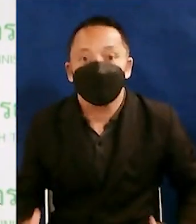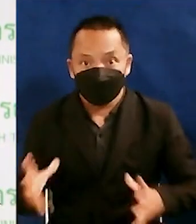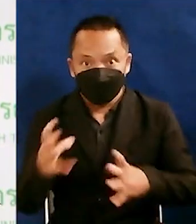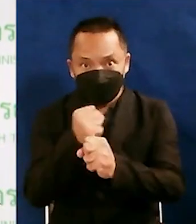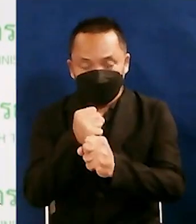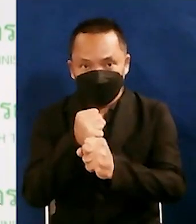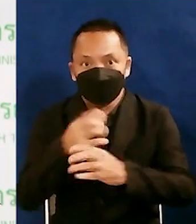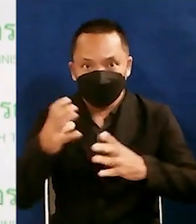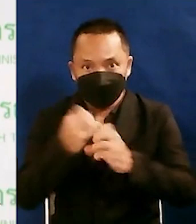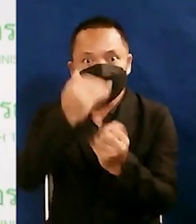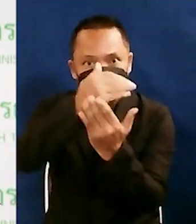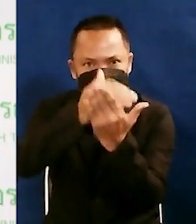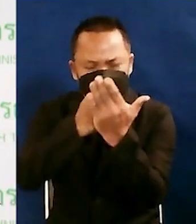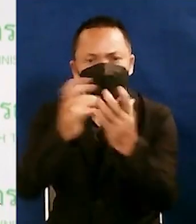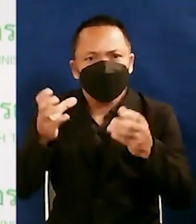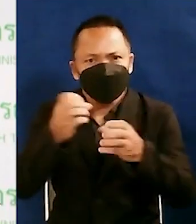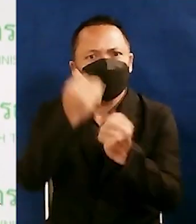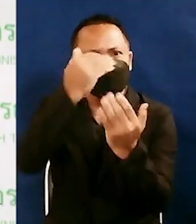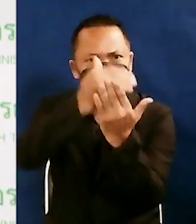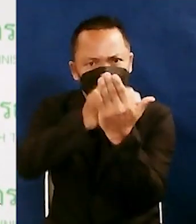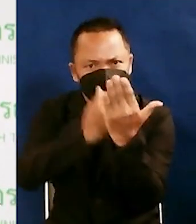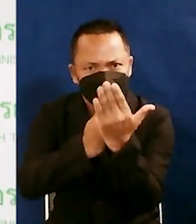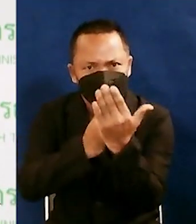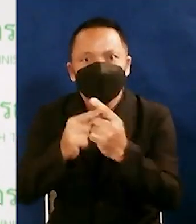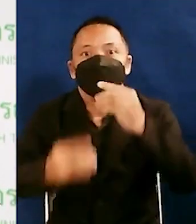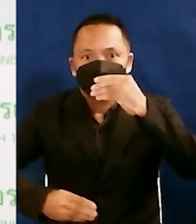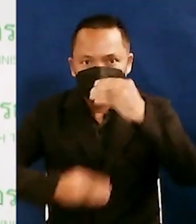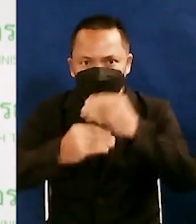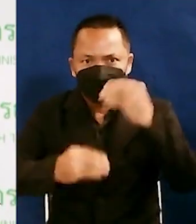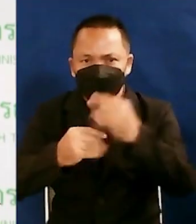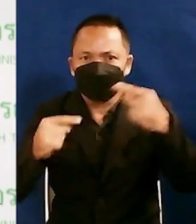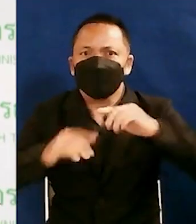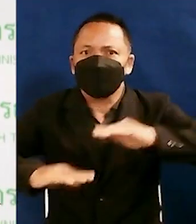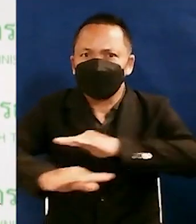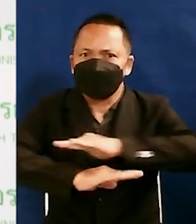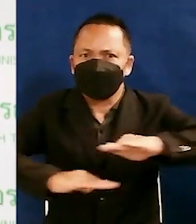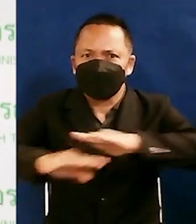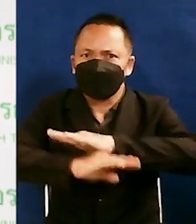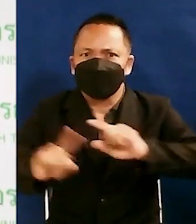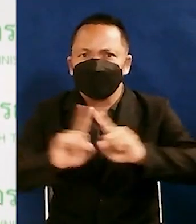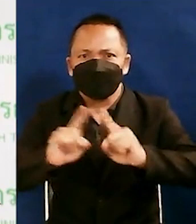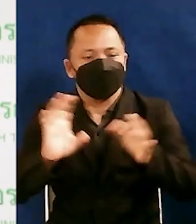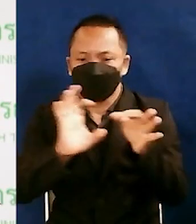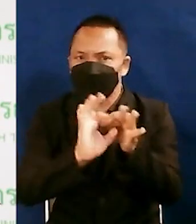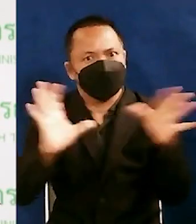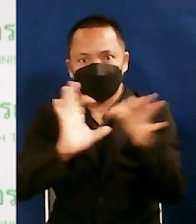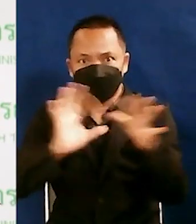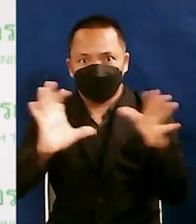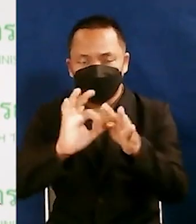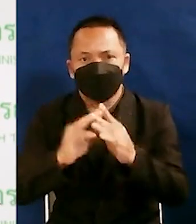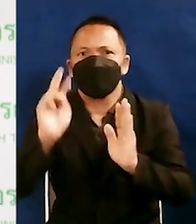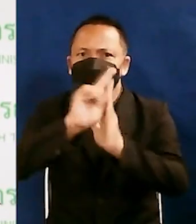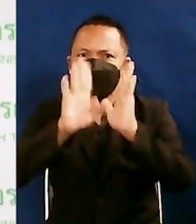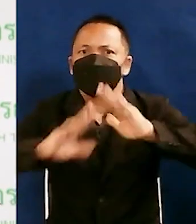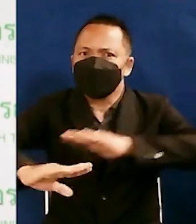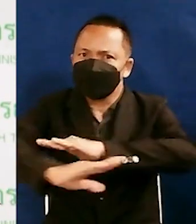เป็นข้อมูลส่วนหนึ่งนะคะที่เพิ่มเติมขึ้นมาจากฐานข้อมูลหลักนะคะไม่ได้เกี่ยวข้องกันและระบบฐ